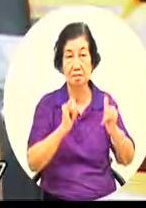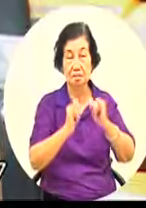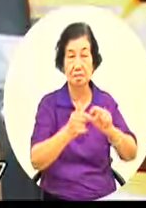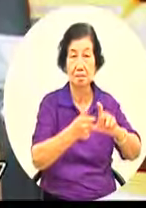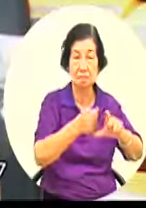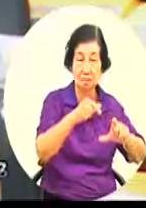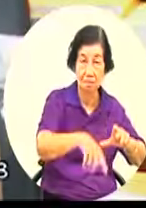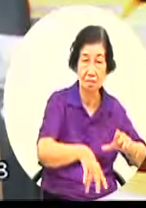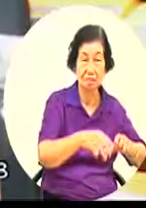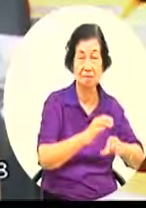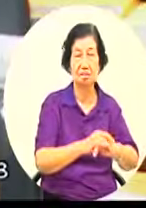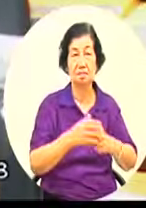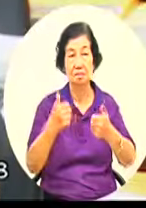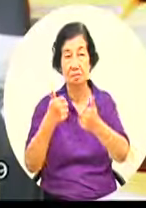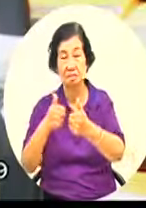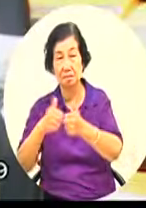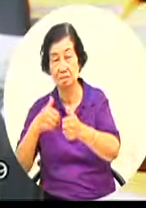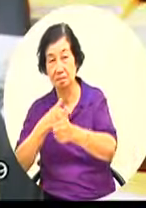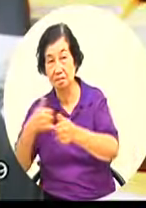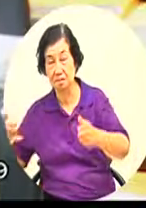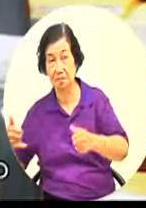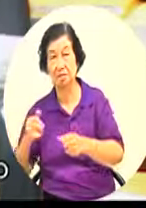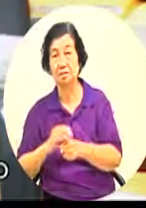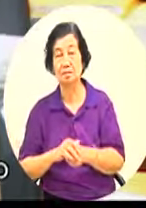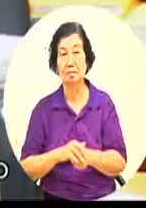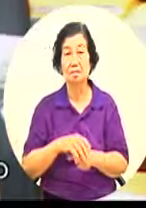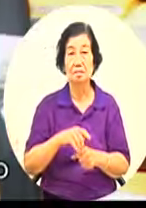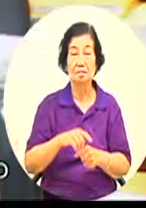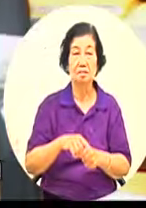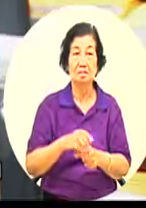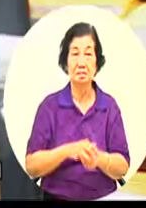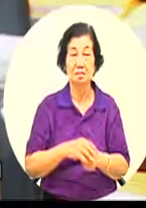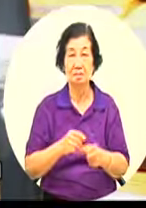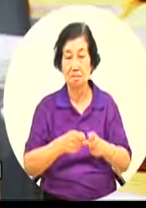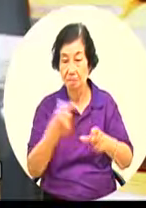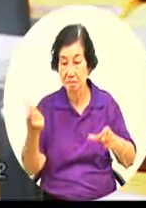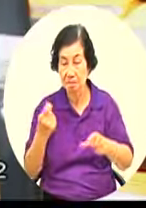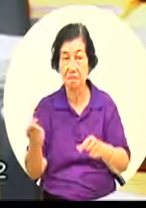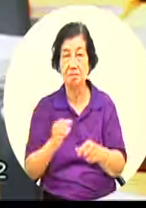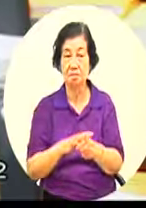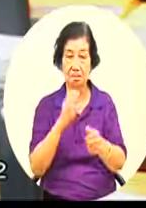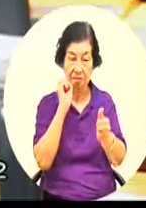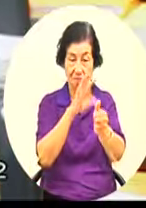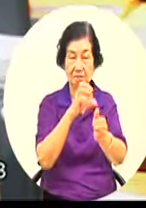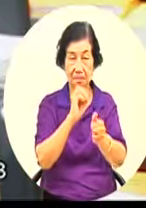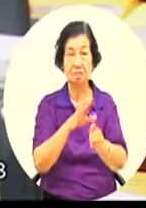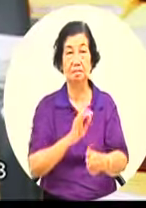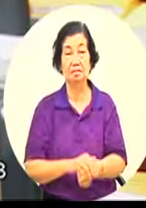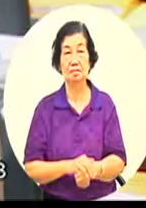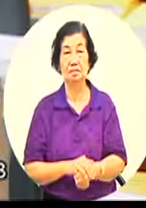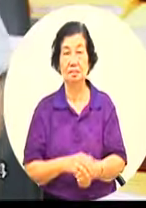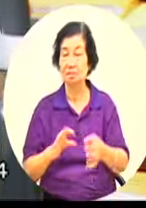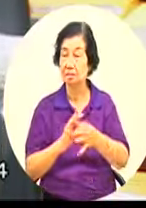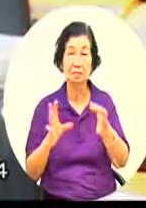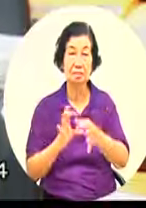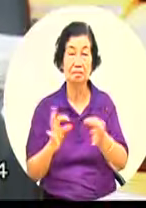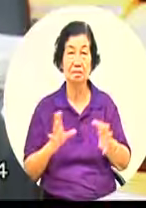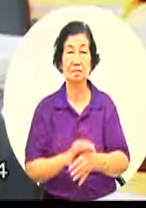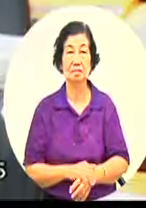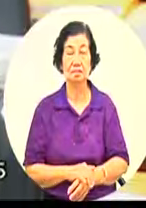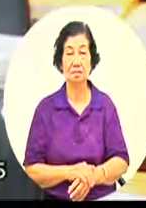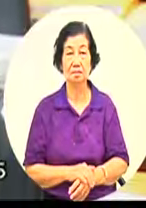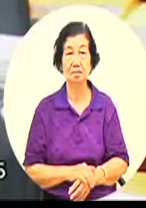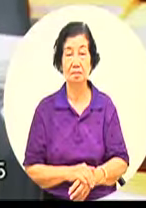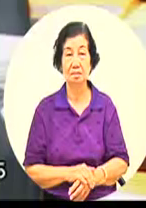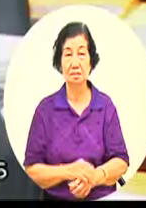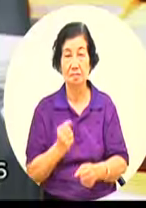在议事厅公然讲你们民意社区这样做嘛，你可以跟他讲没关系。 哦，我觉得一个好的